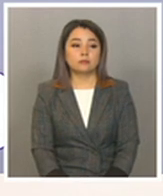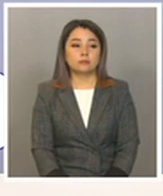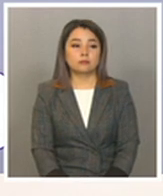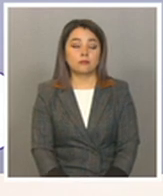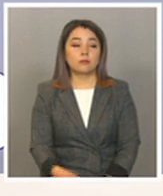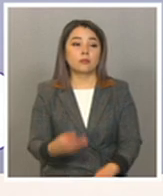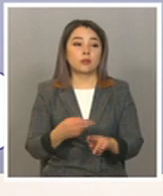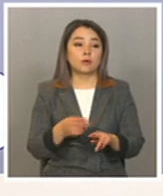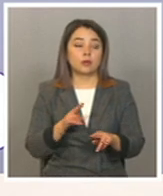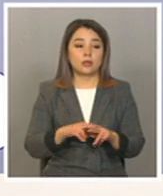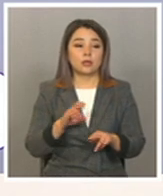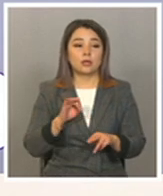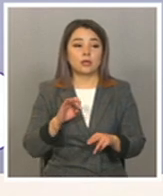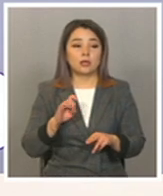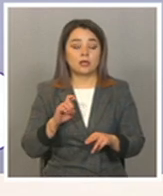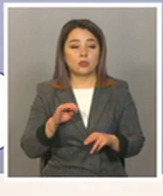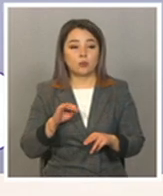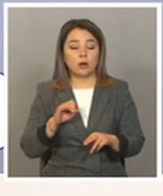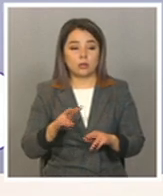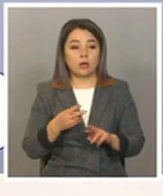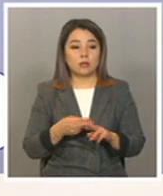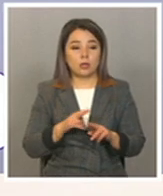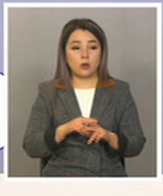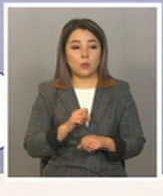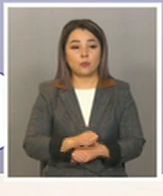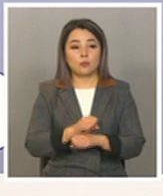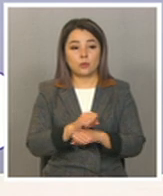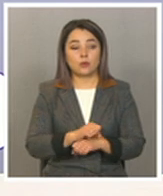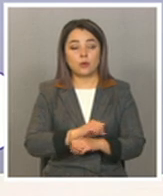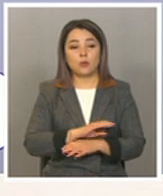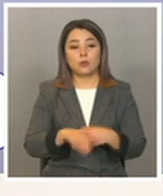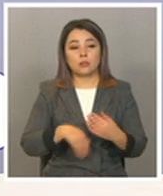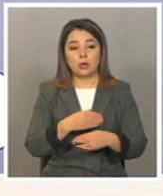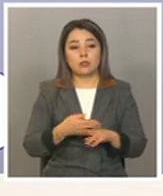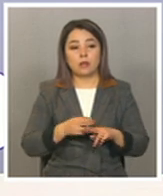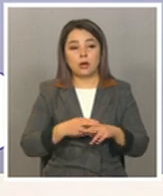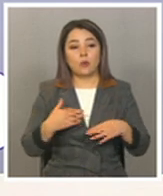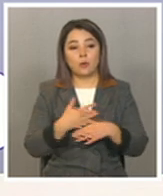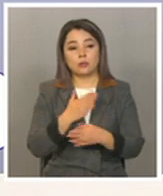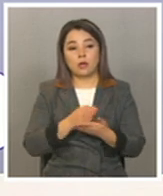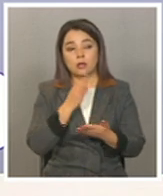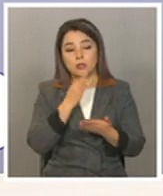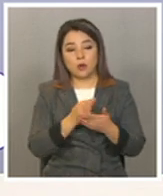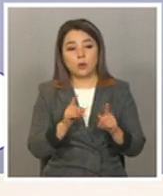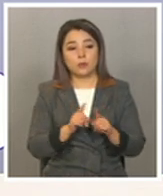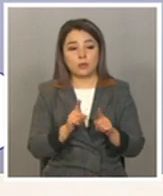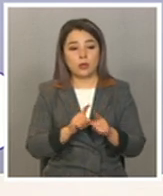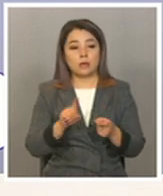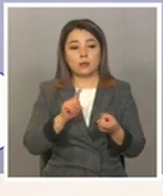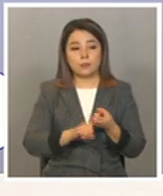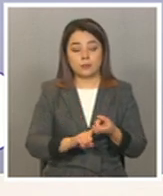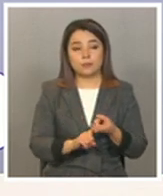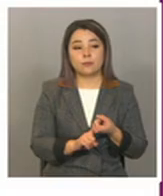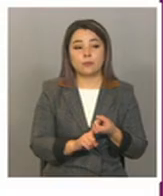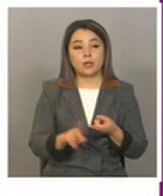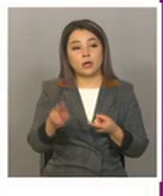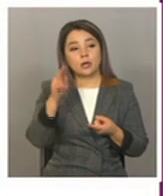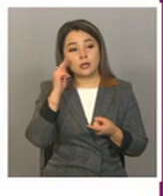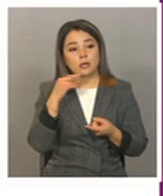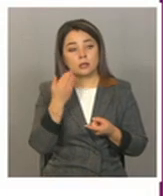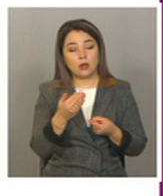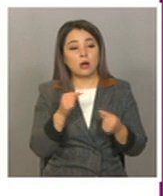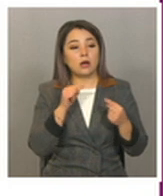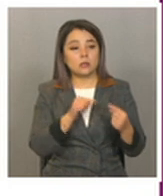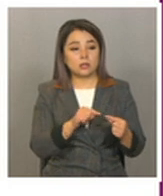Осы эхетуандардың өршіп отырған қозғалысына жауап ретінде Қытайға